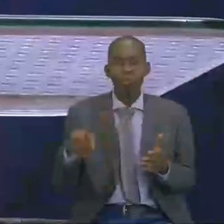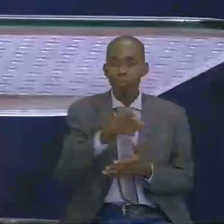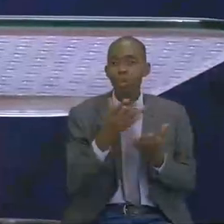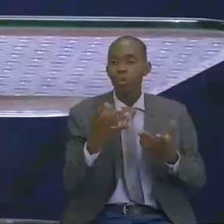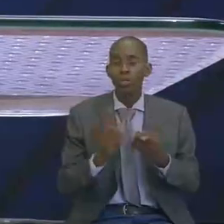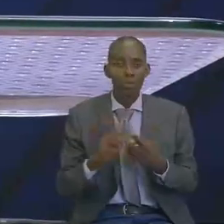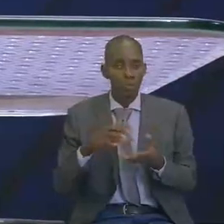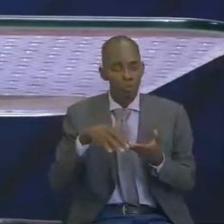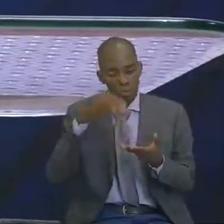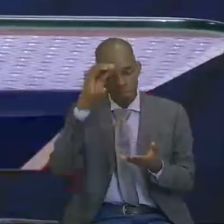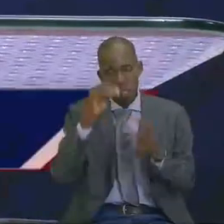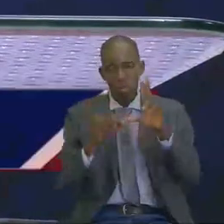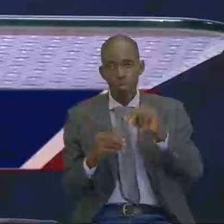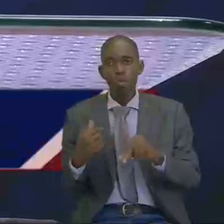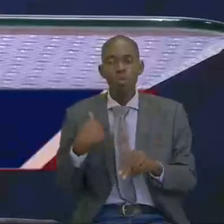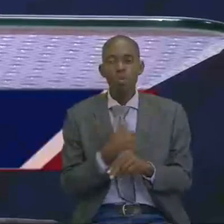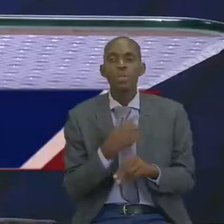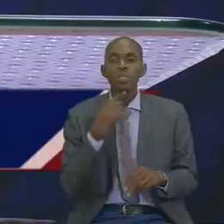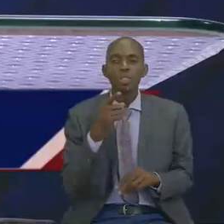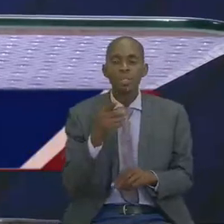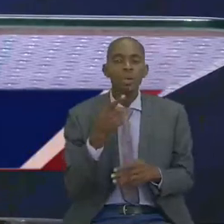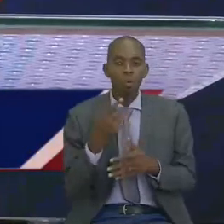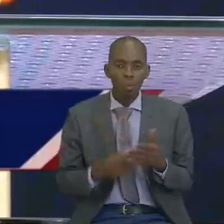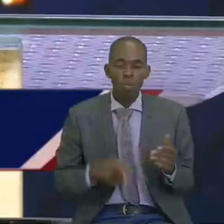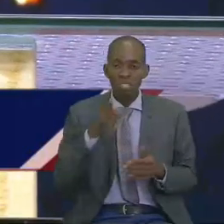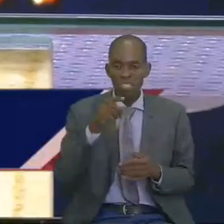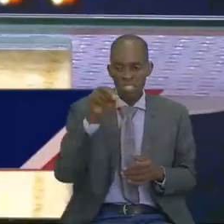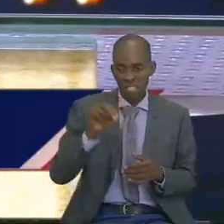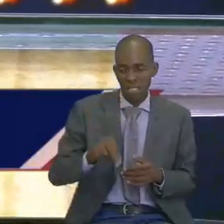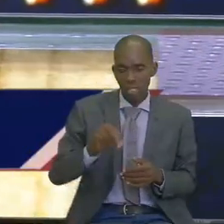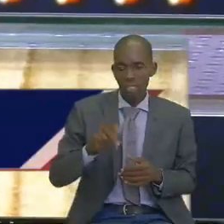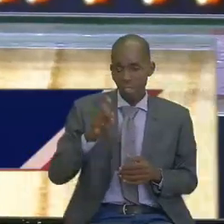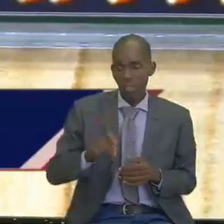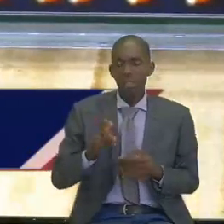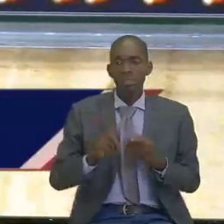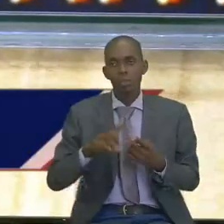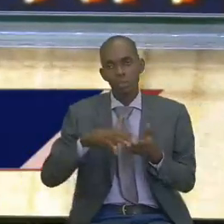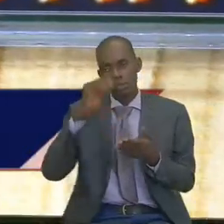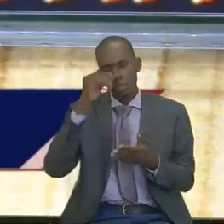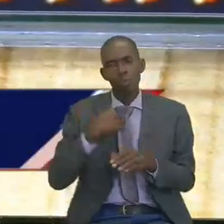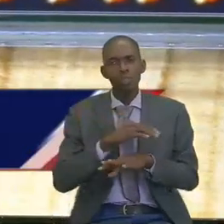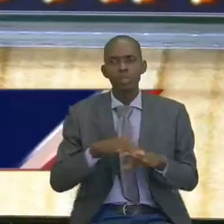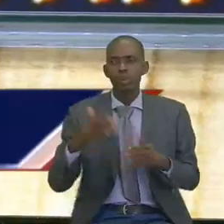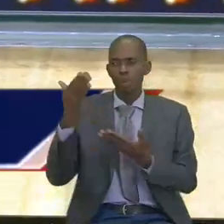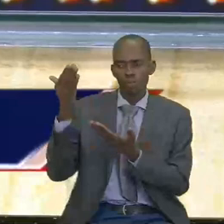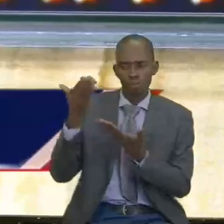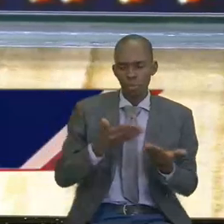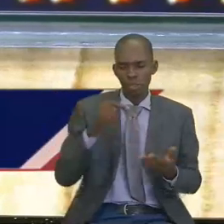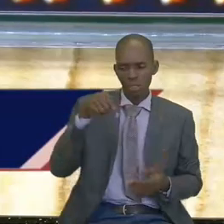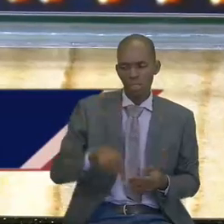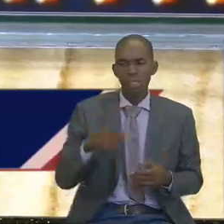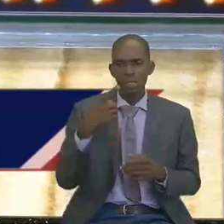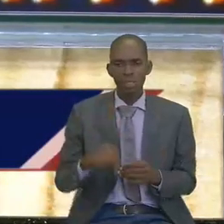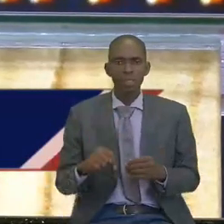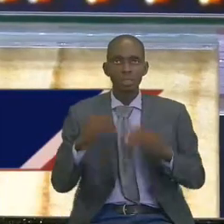écouter, on dit à tous ce qu'ils doivent entendre, on ne rabaisse pas les normes de la part de Dieu, parce que